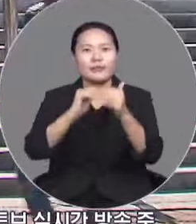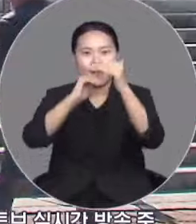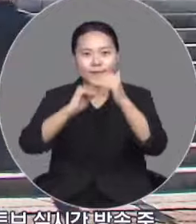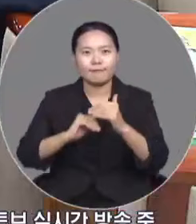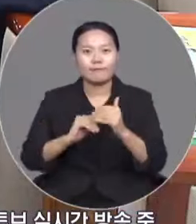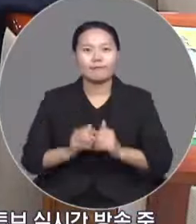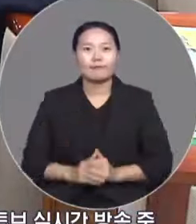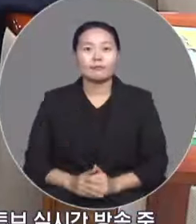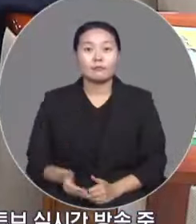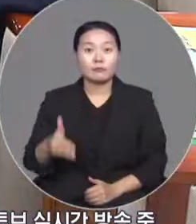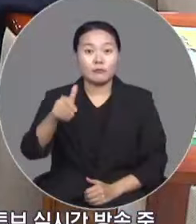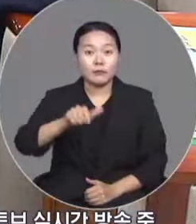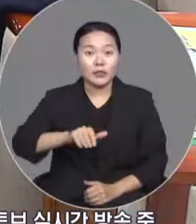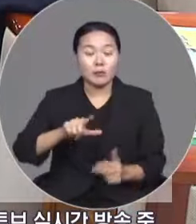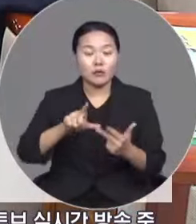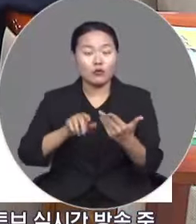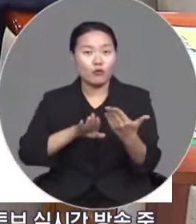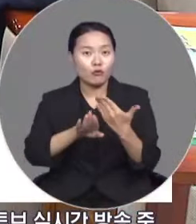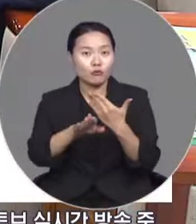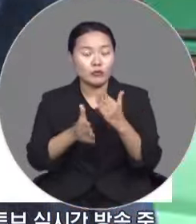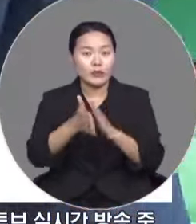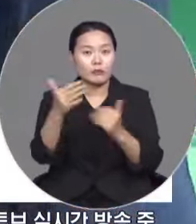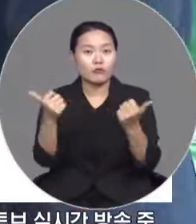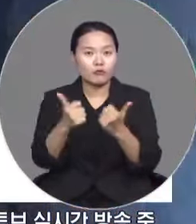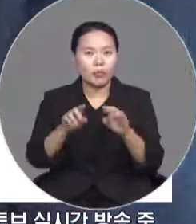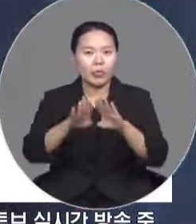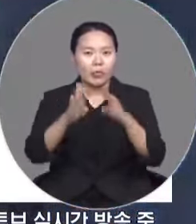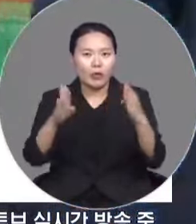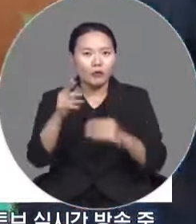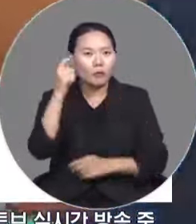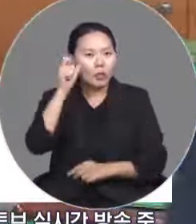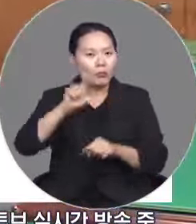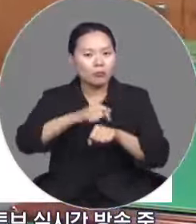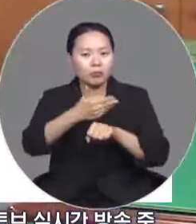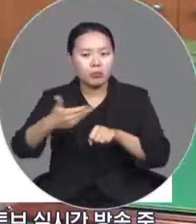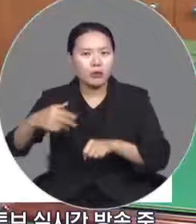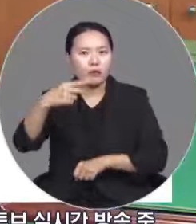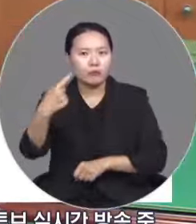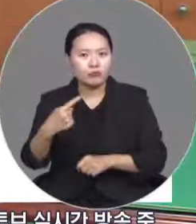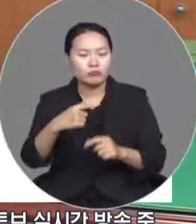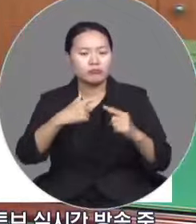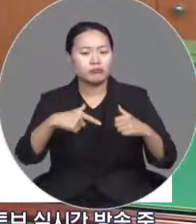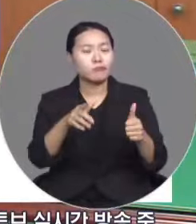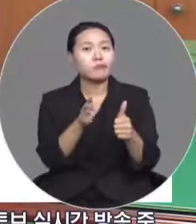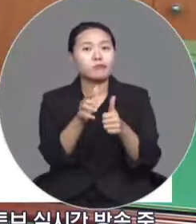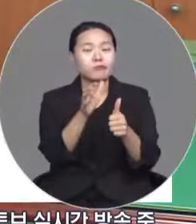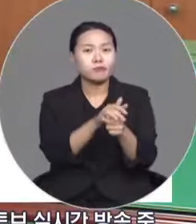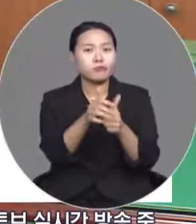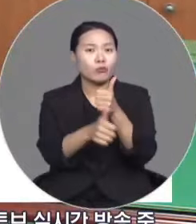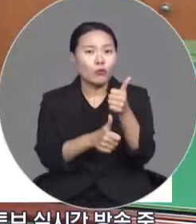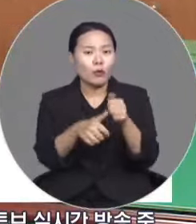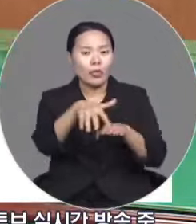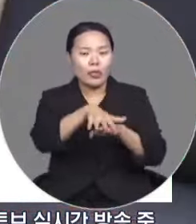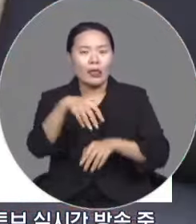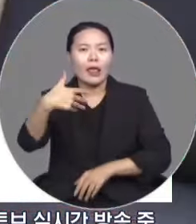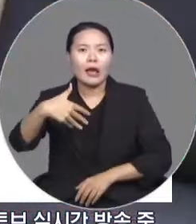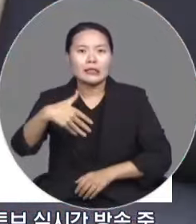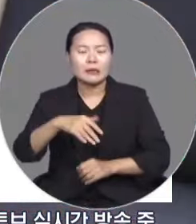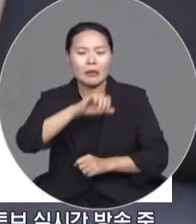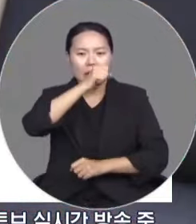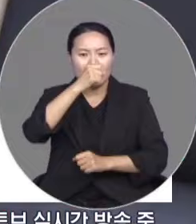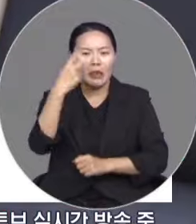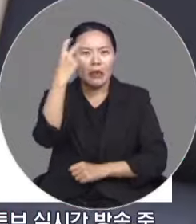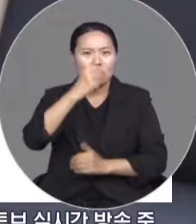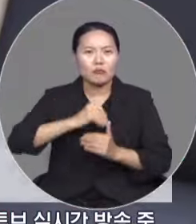정책들입니다. 하지만 후반기 울산시의회는 개원 후 보름이 지나도 상임위 배정 등 원구성조차 못하며